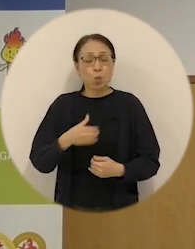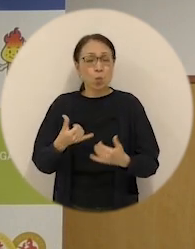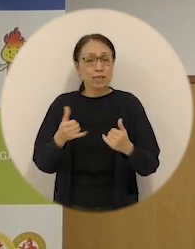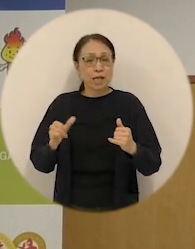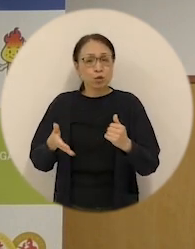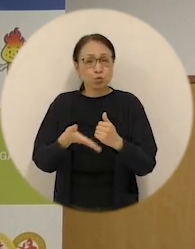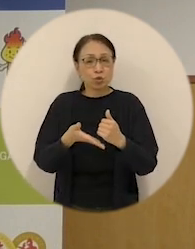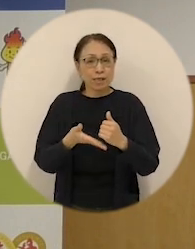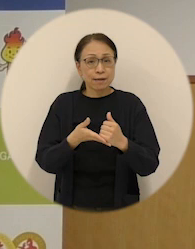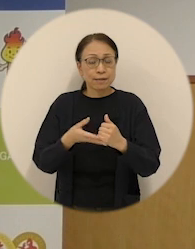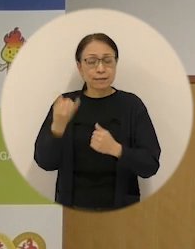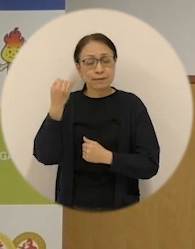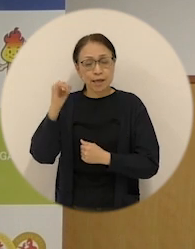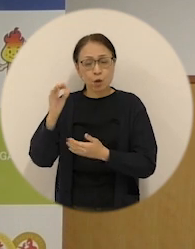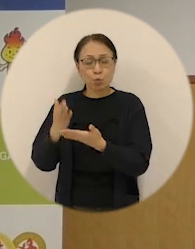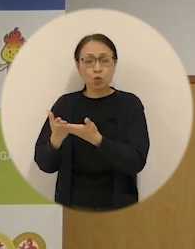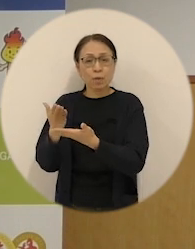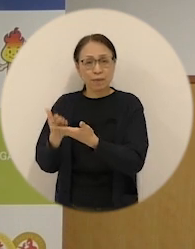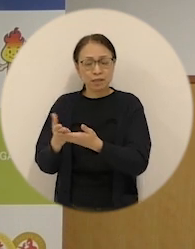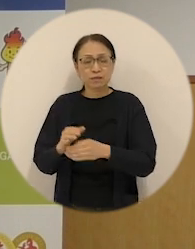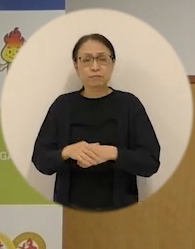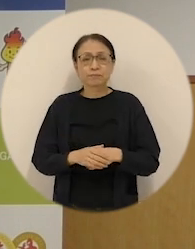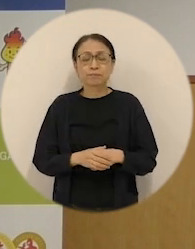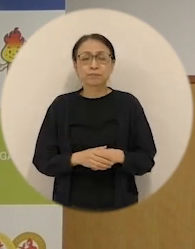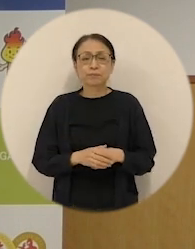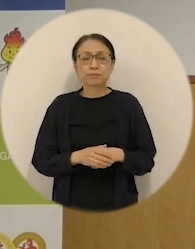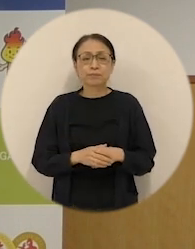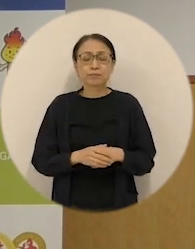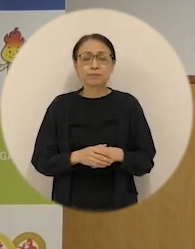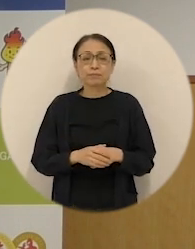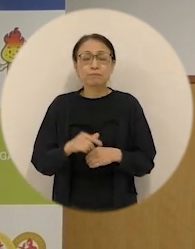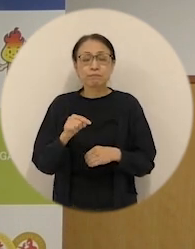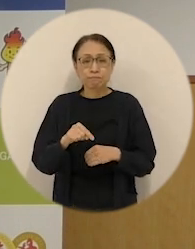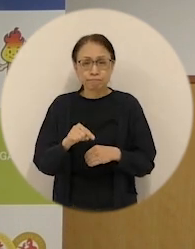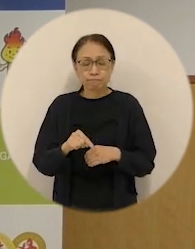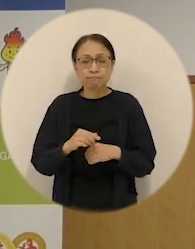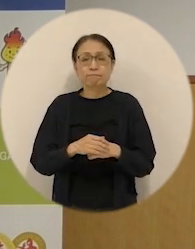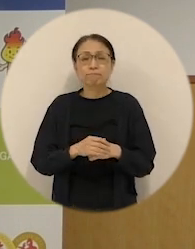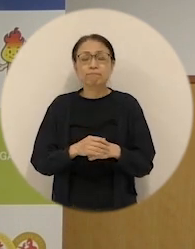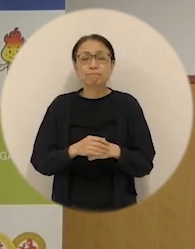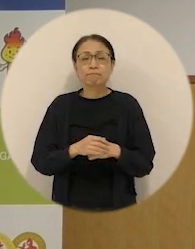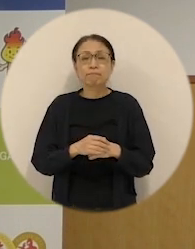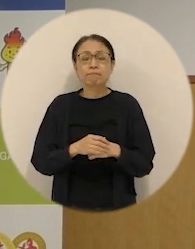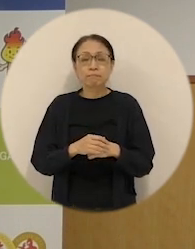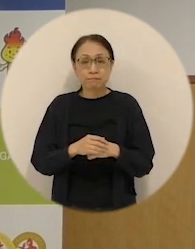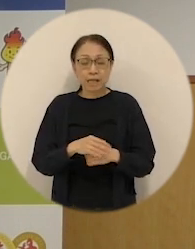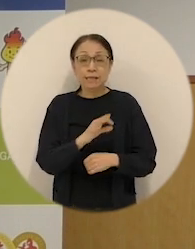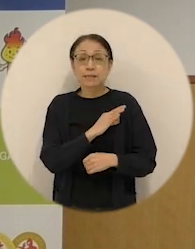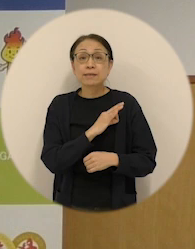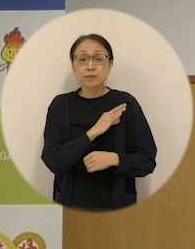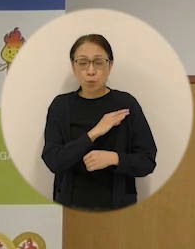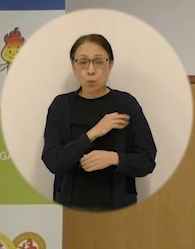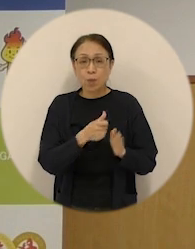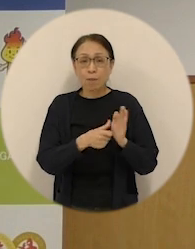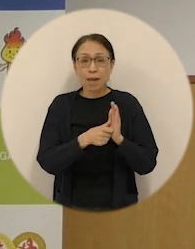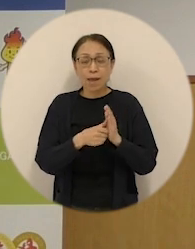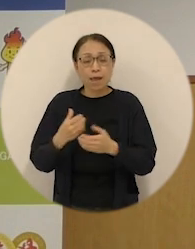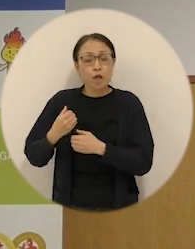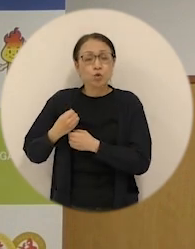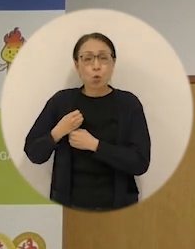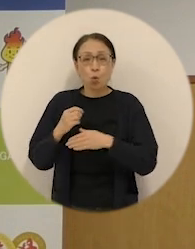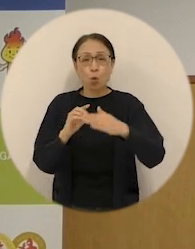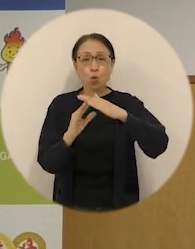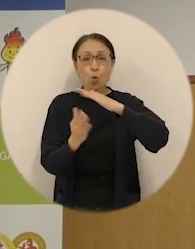を求めることについてでありますが、本案は本市の人権擁護委員のうち兵藤貴子さん